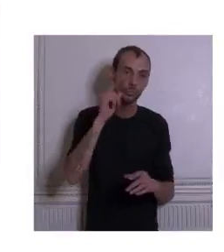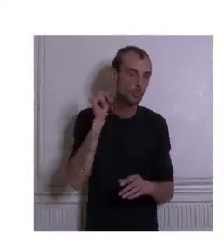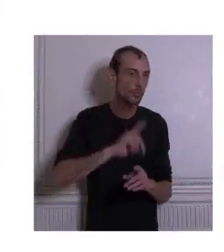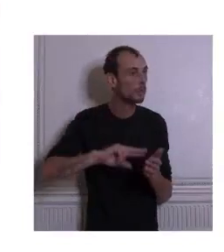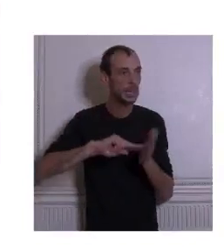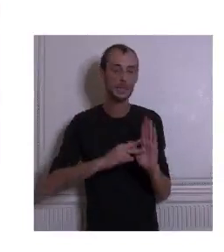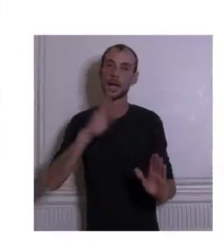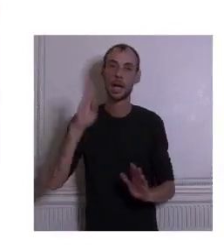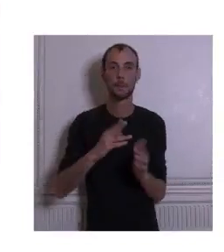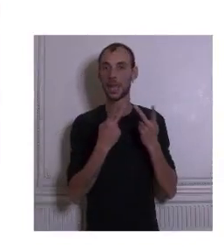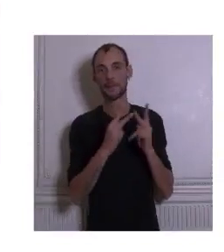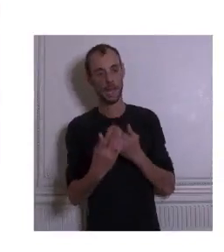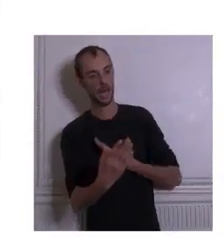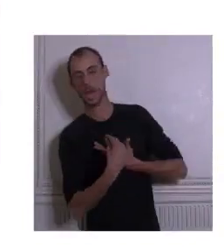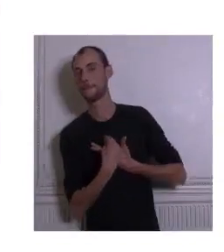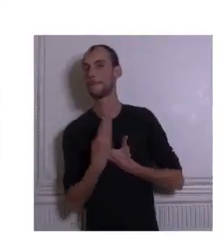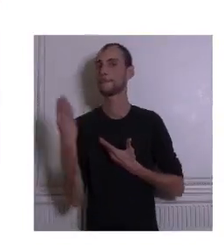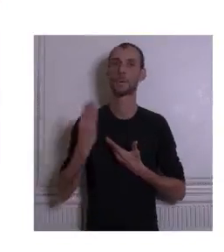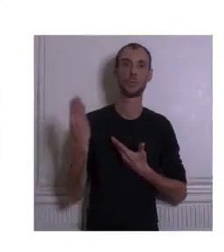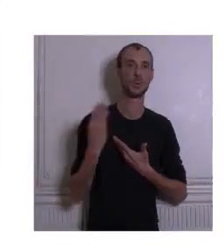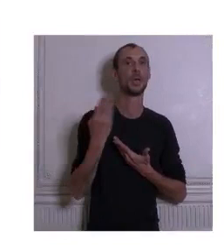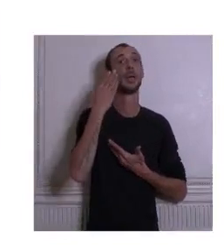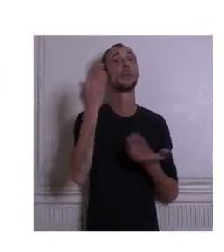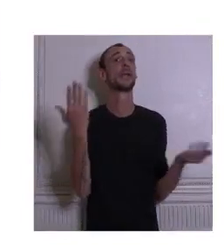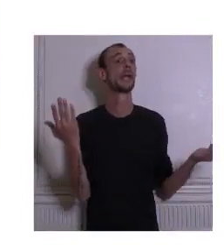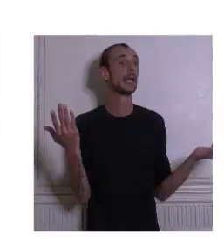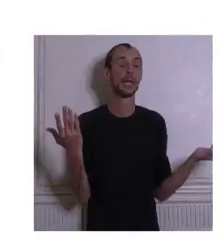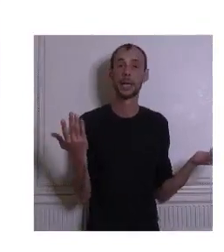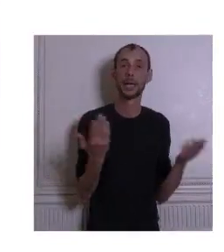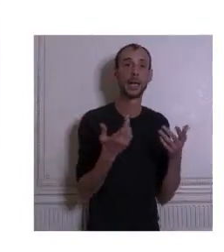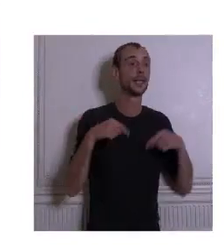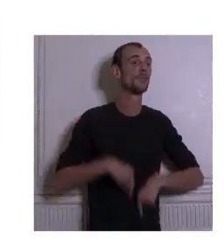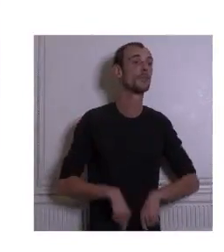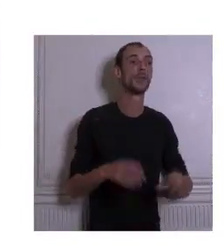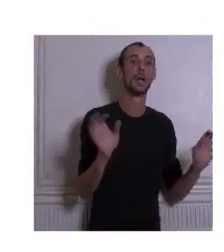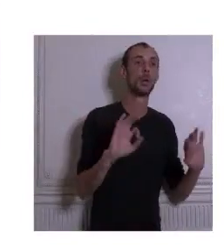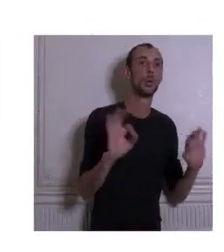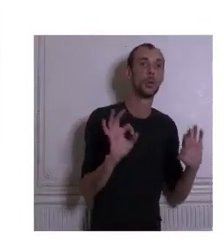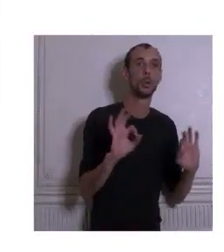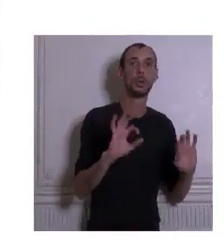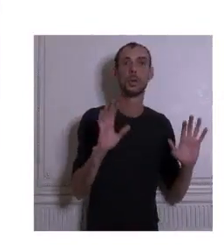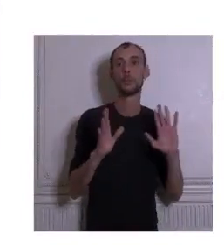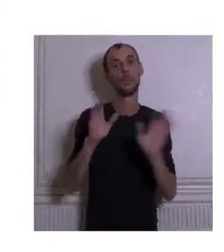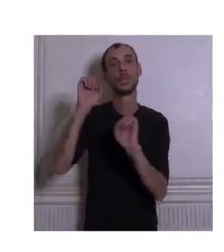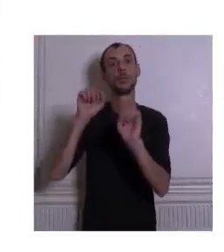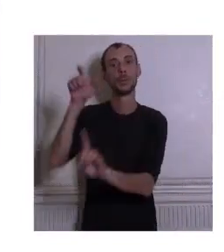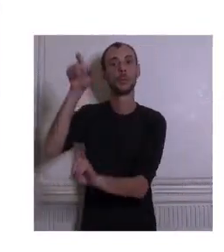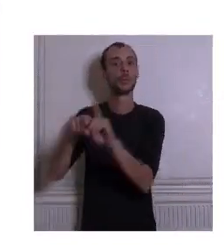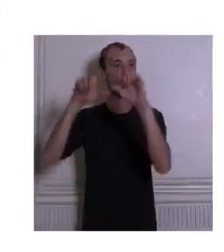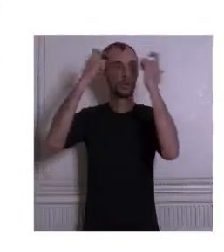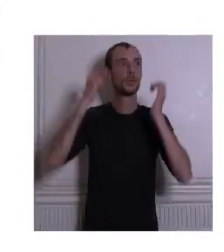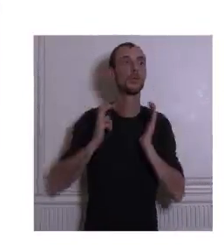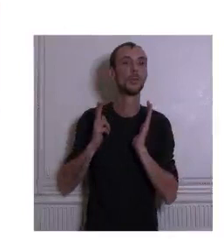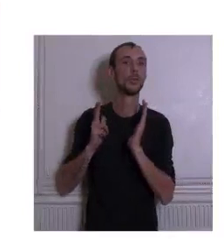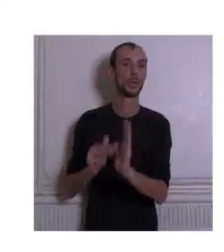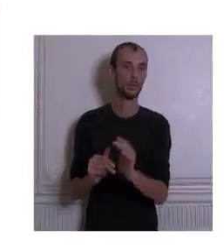Pitot. Oui, alors tout est dans l'objet de la délibération. Le 18 novembre 2021, en raison du